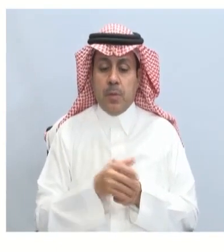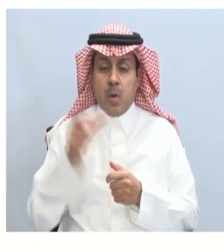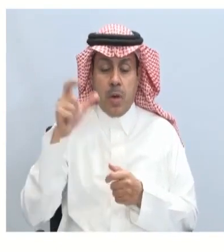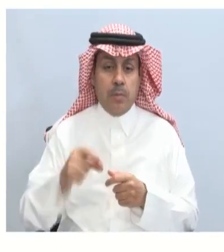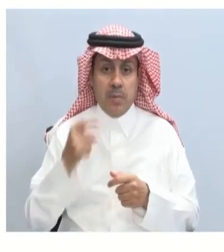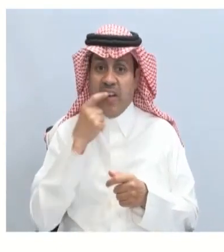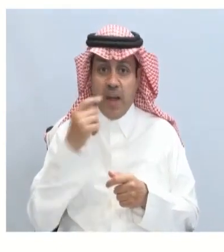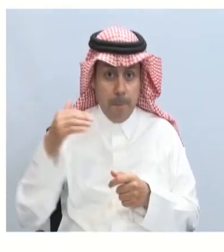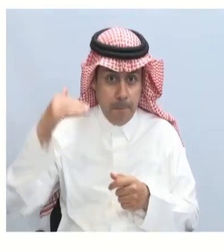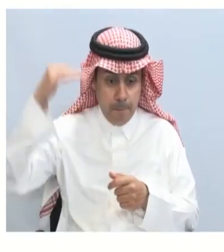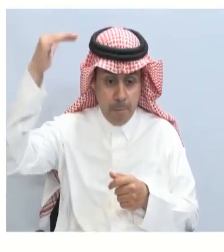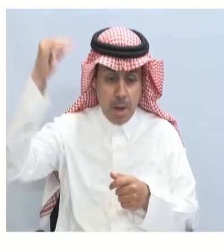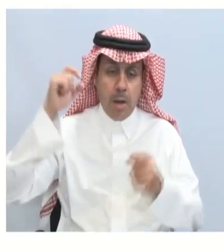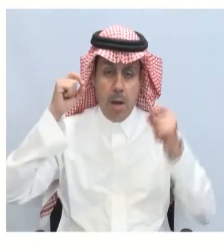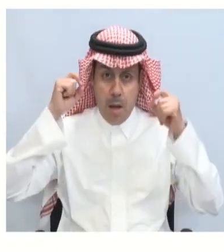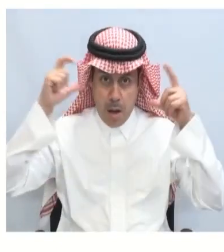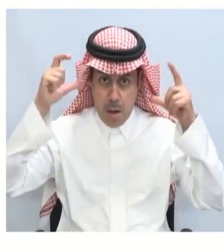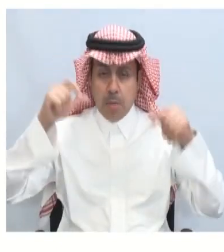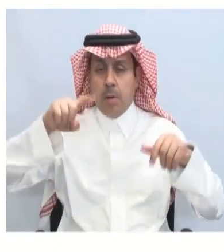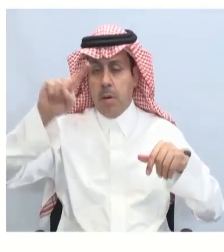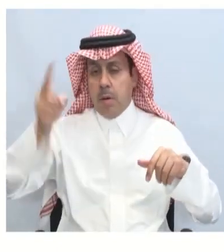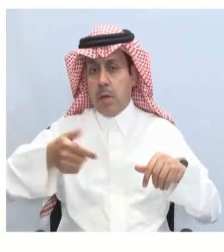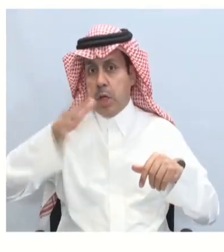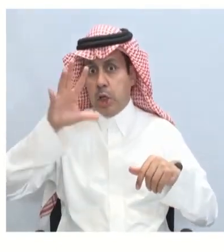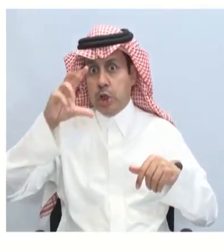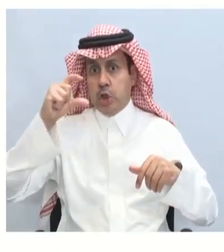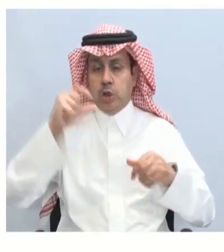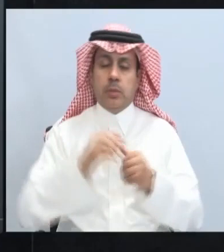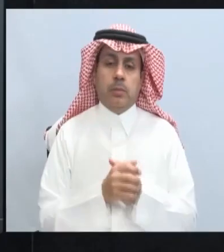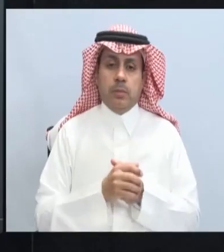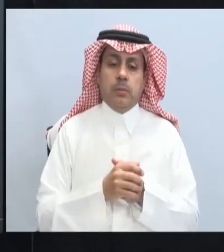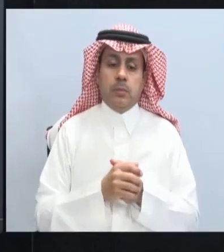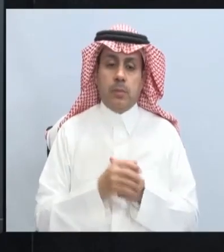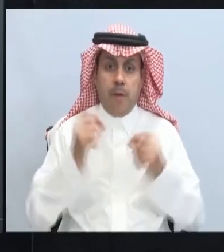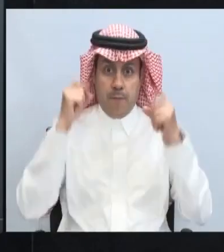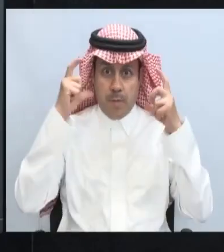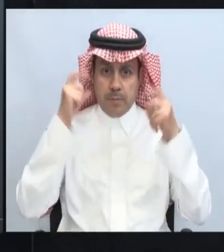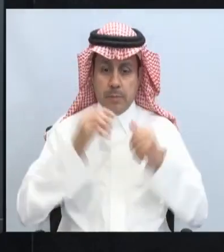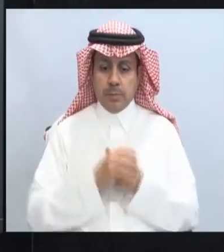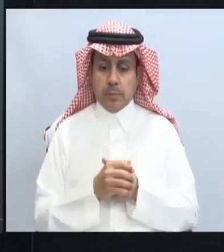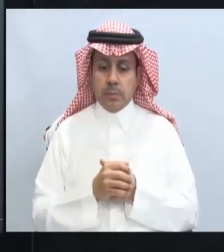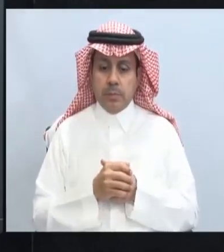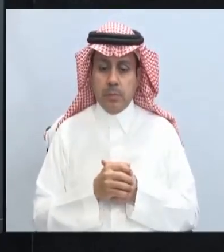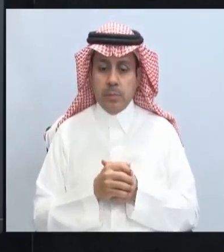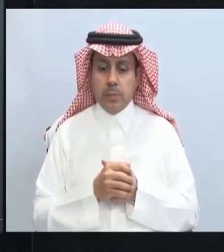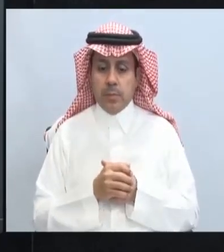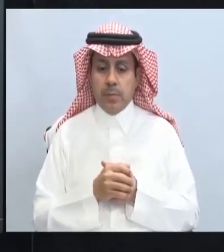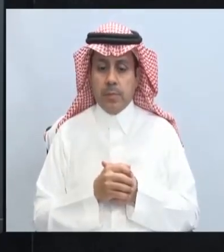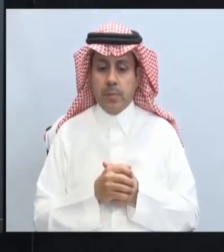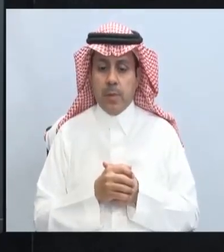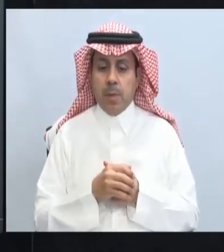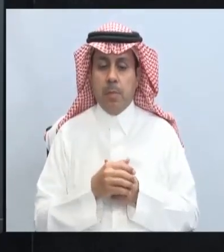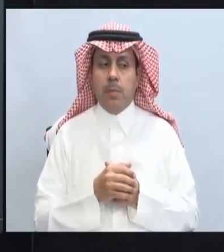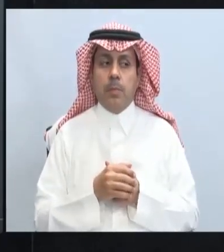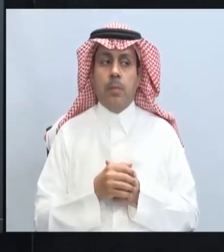يكون البائع المشتري بالغا عاقلا رشيدا هذا ما يتعلق بهذا السؤال ثم ناتي الى